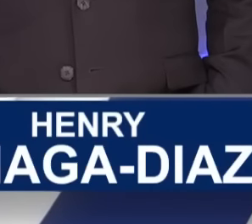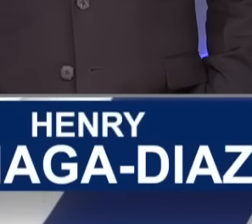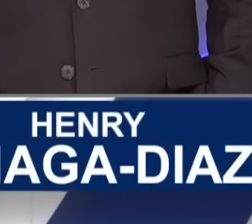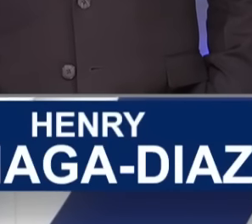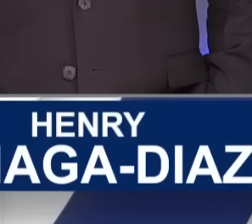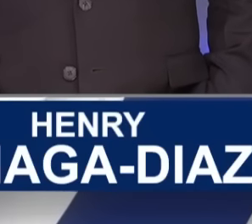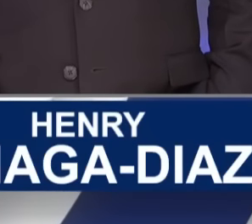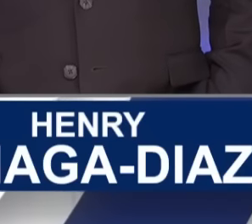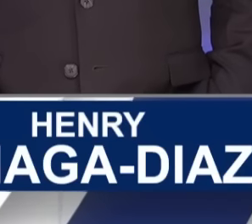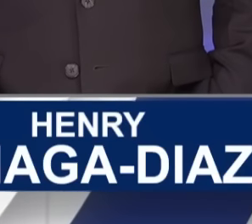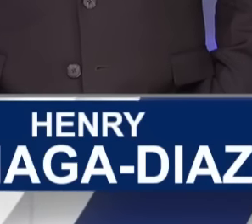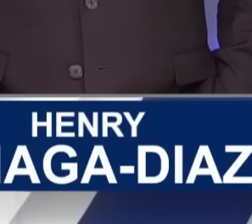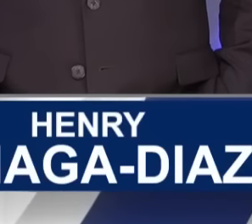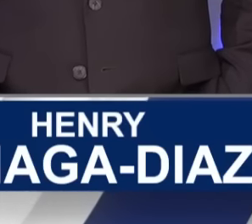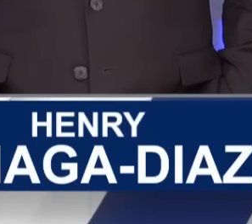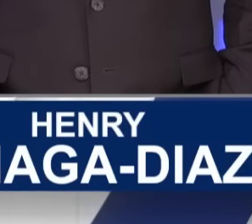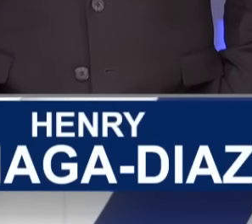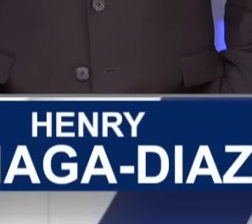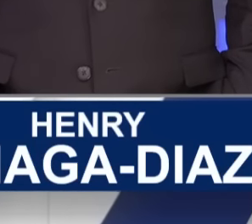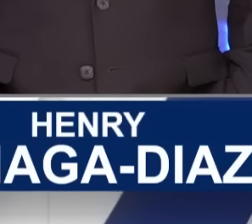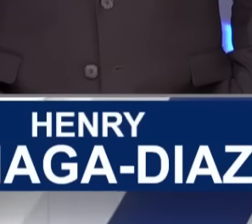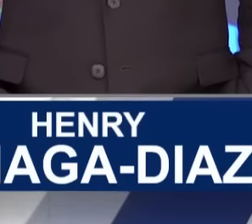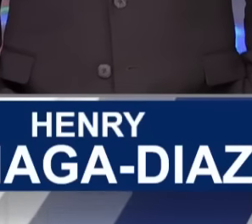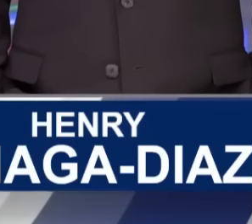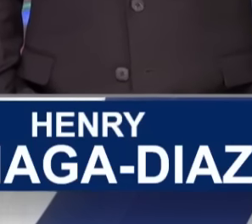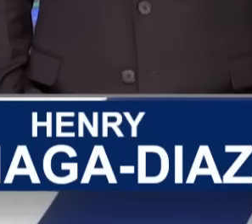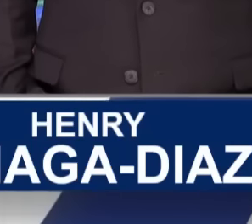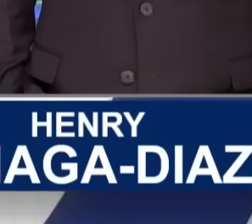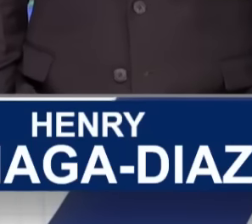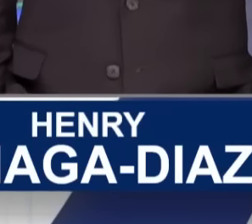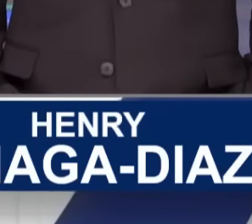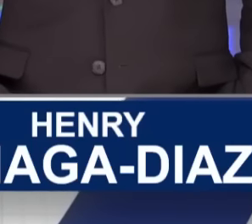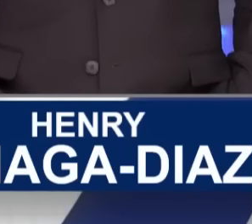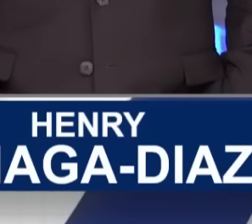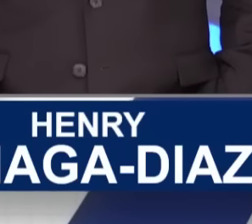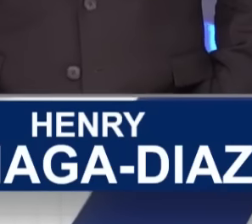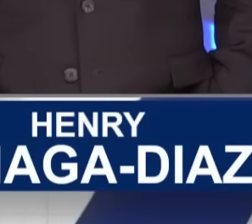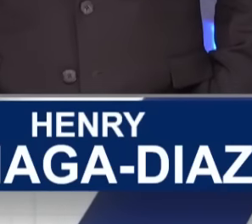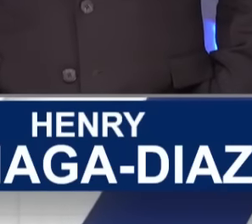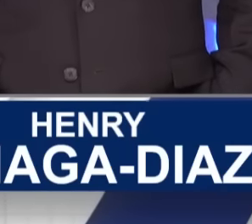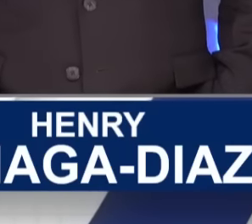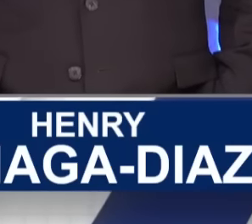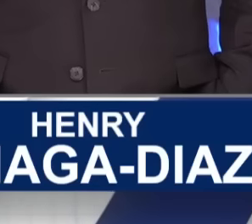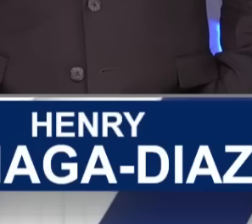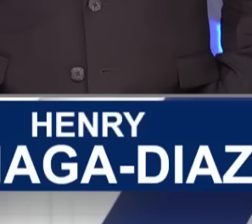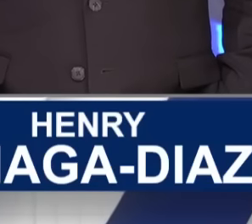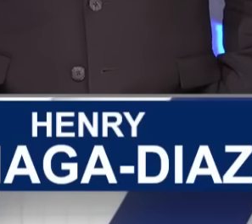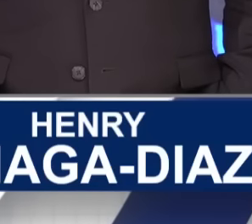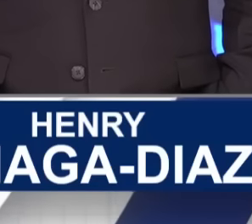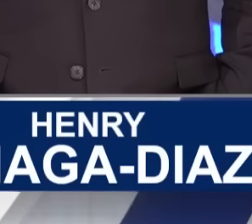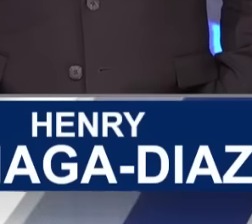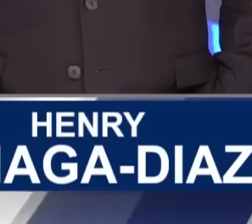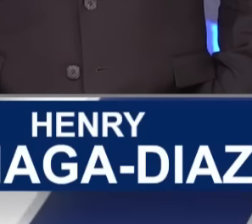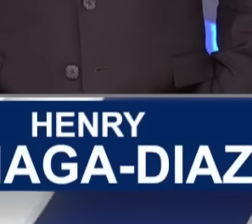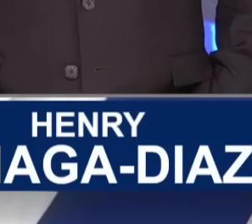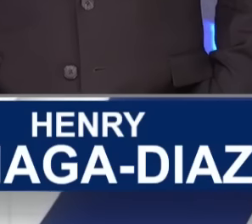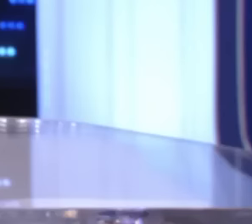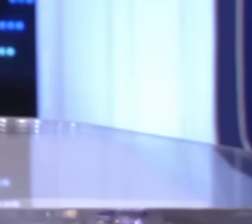Magandang gabi, bayan. Simulan natin ang balitaan sa mga naarestong Chinese na sangkot sa